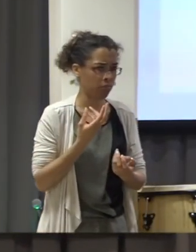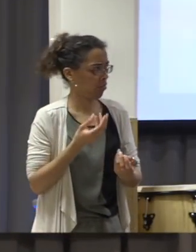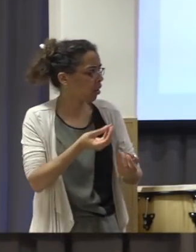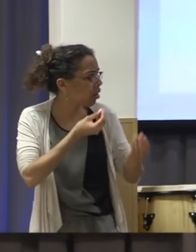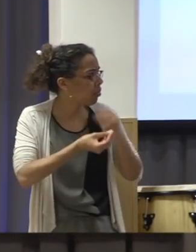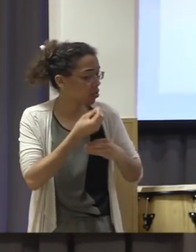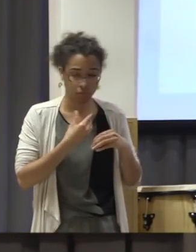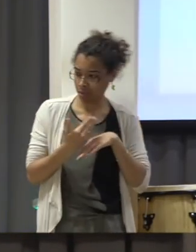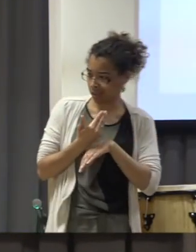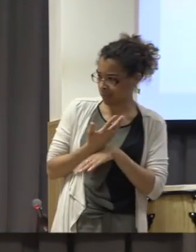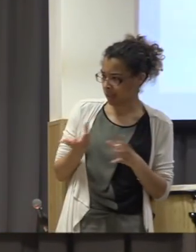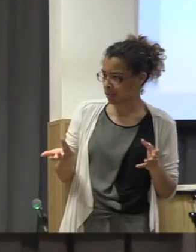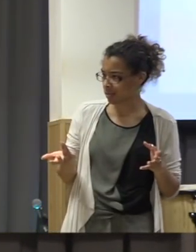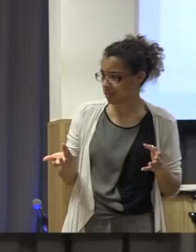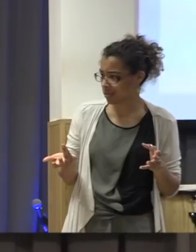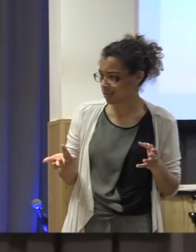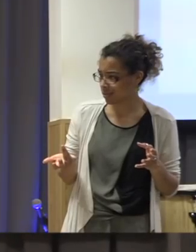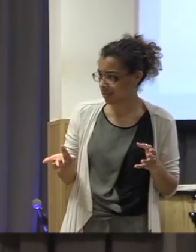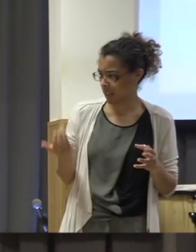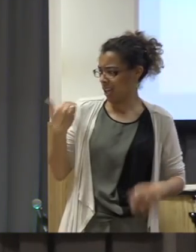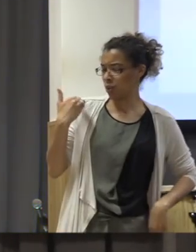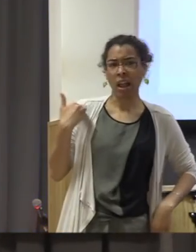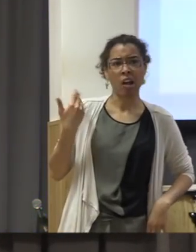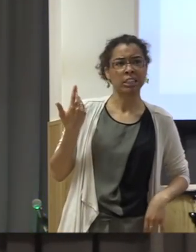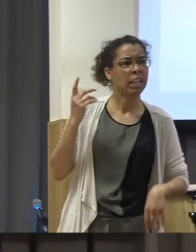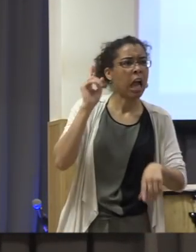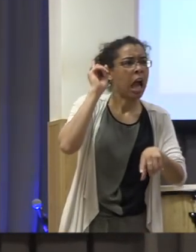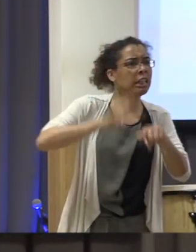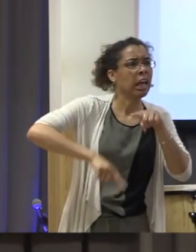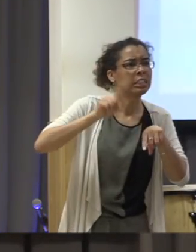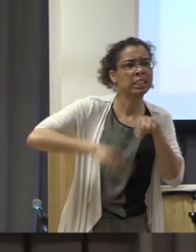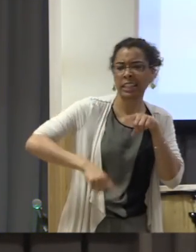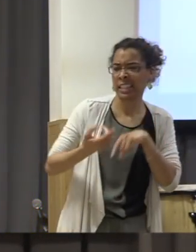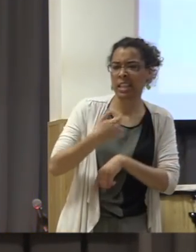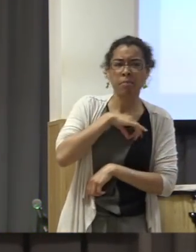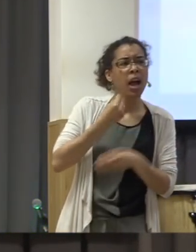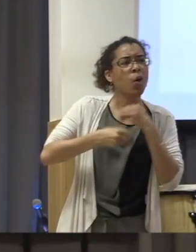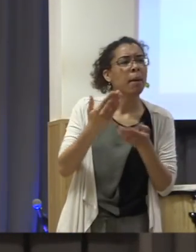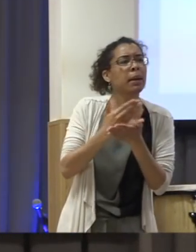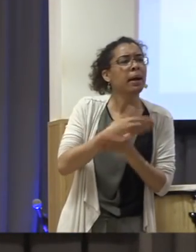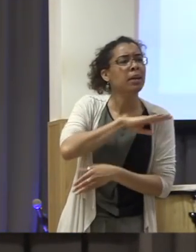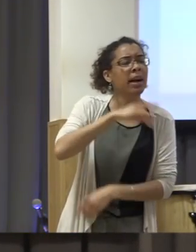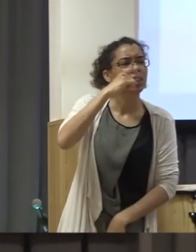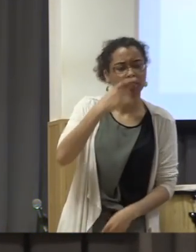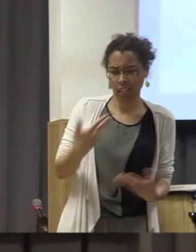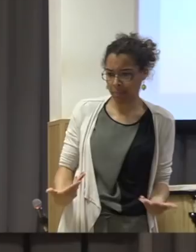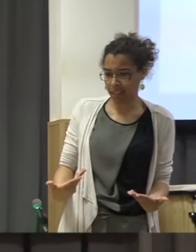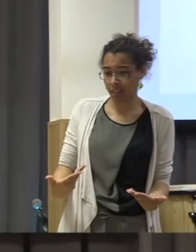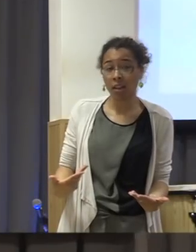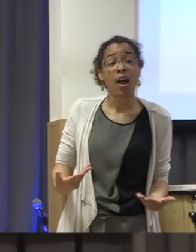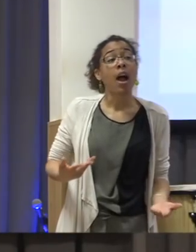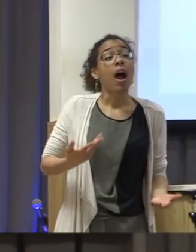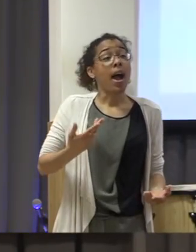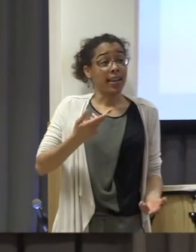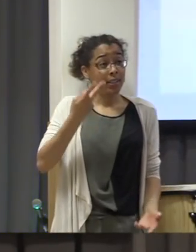J'ai dit, mais qu'est-ce qui se passe? Tout à l'heure, c'est le repas fait par une sorcière. Et maintenant, comme ils ont entendu